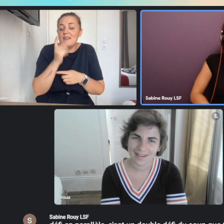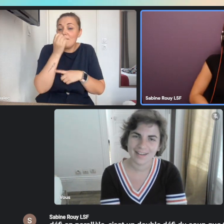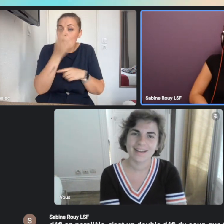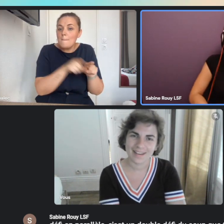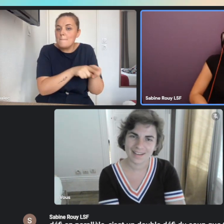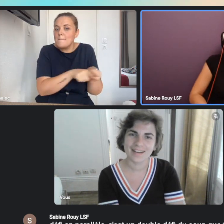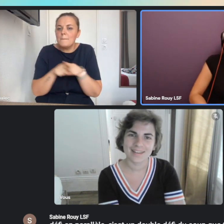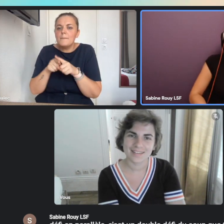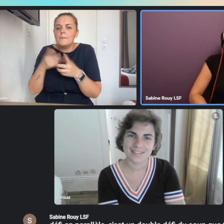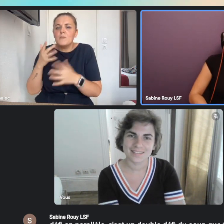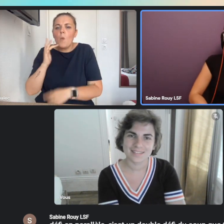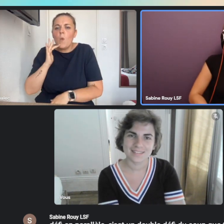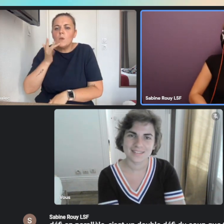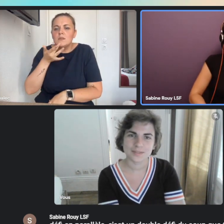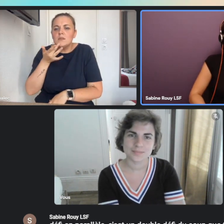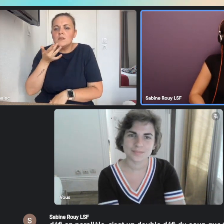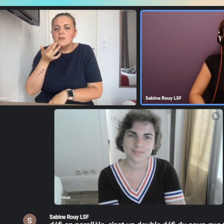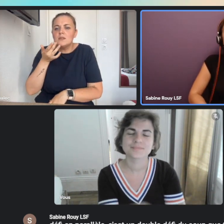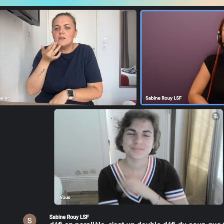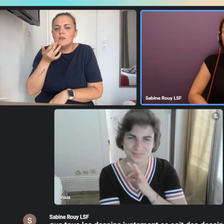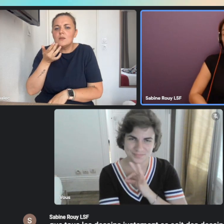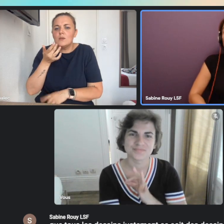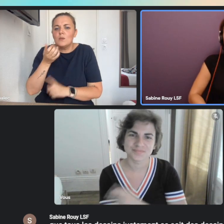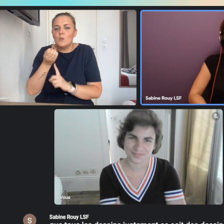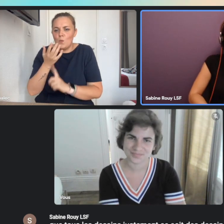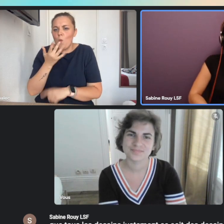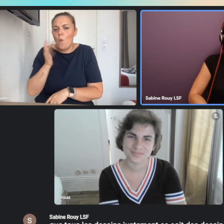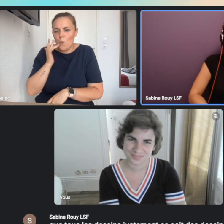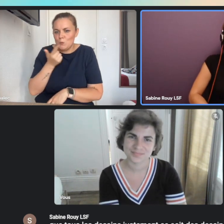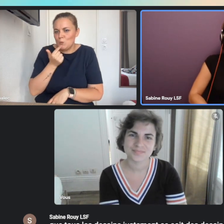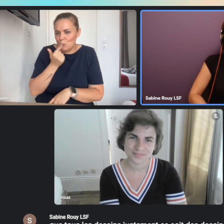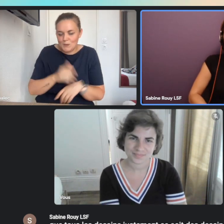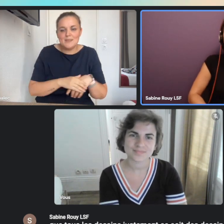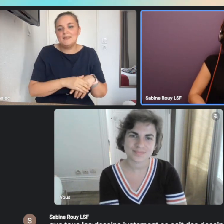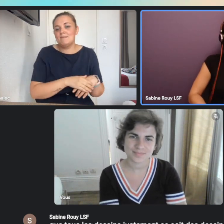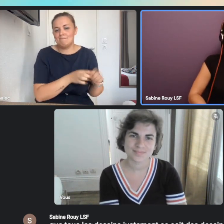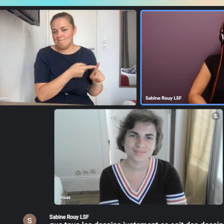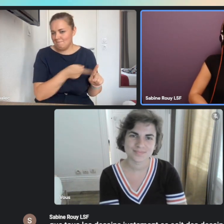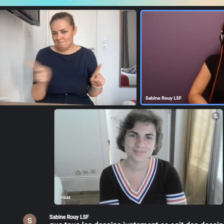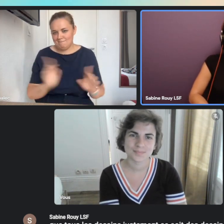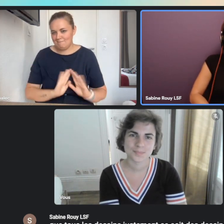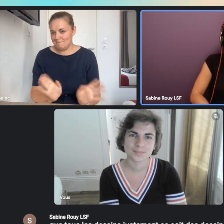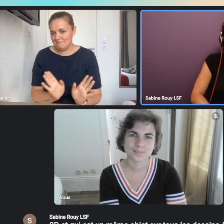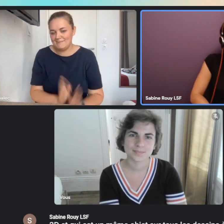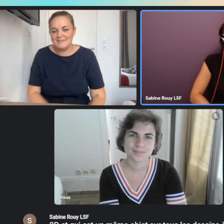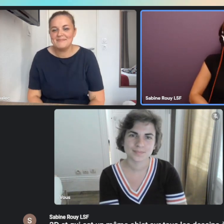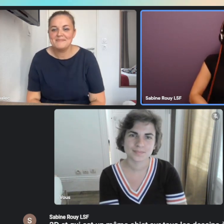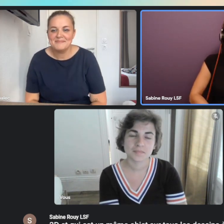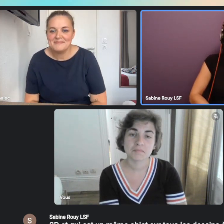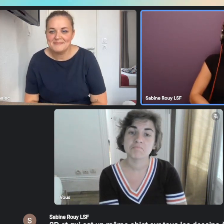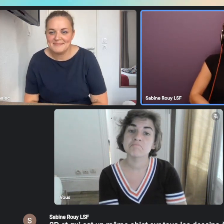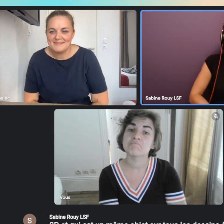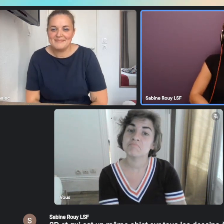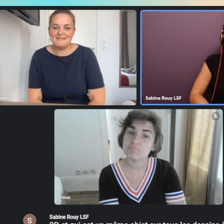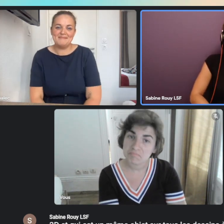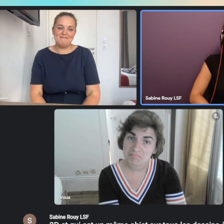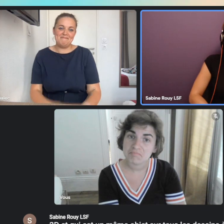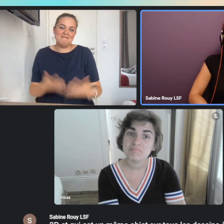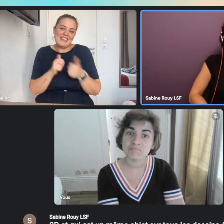fleurs présentes. Une fleur, donc c'était une rose, identique à chaque fois sur tout l'ensemble des